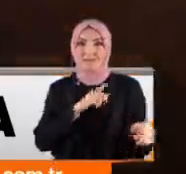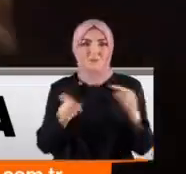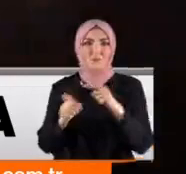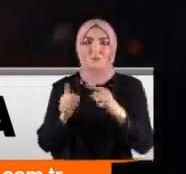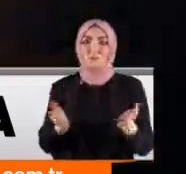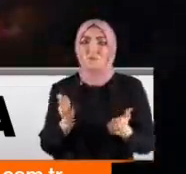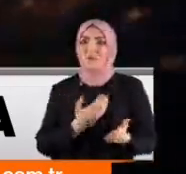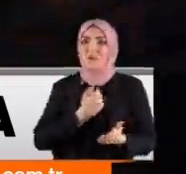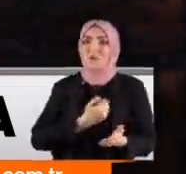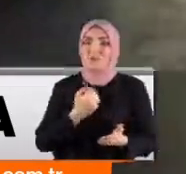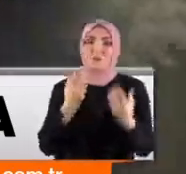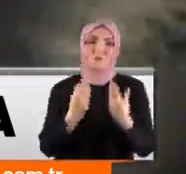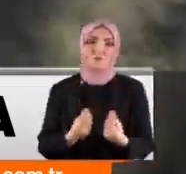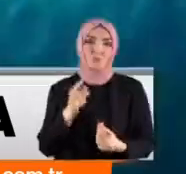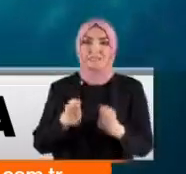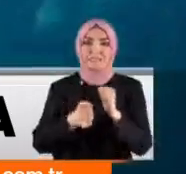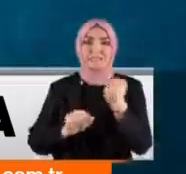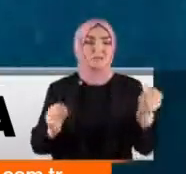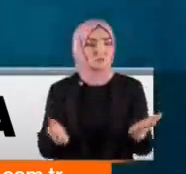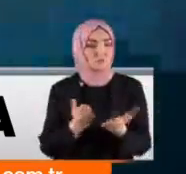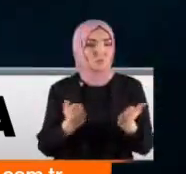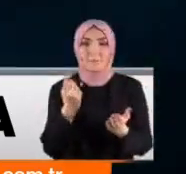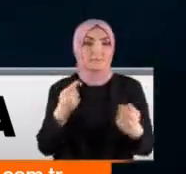karşı gerilim dolu bir savaşı konu alıyor.